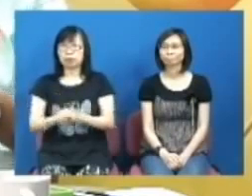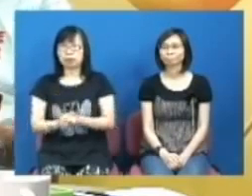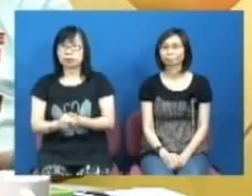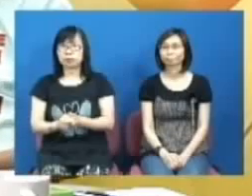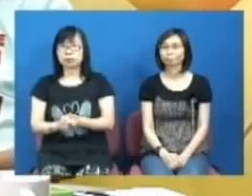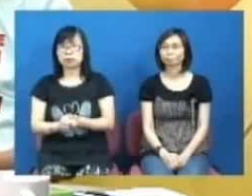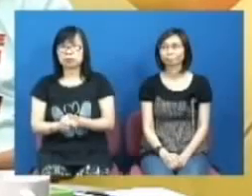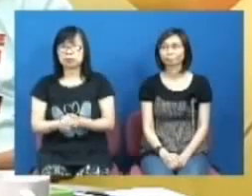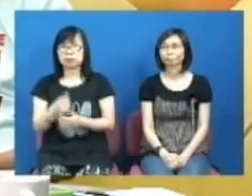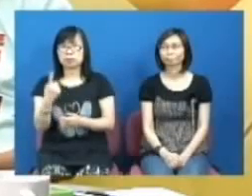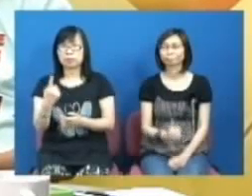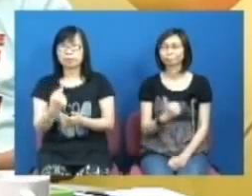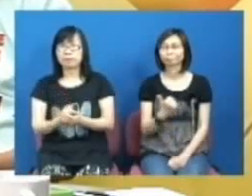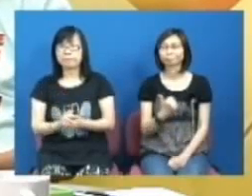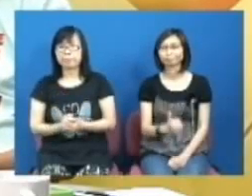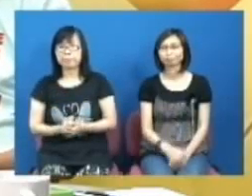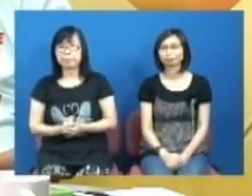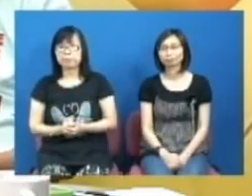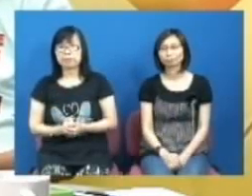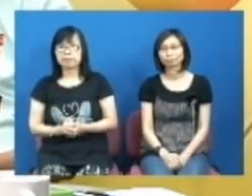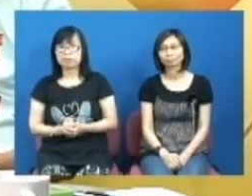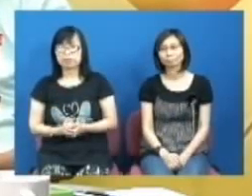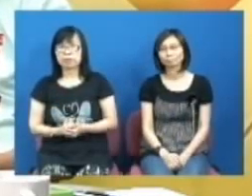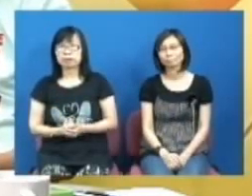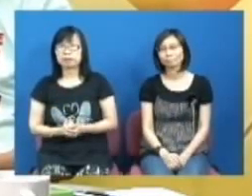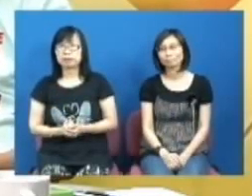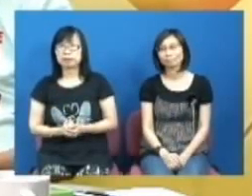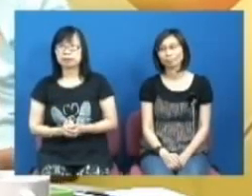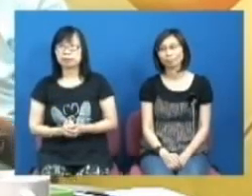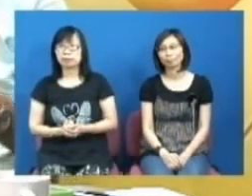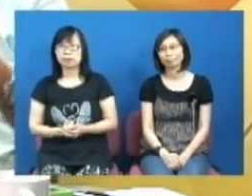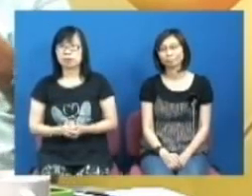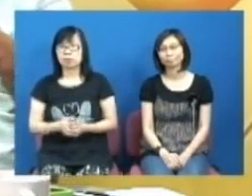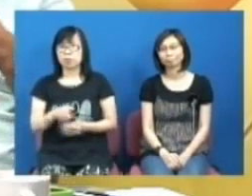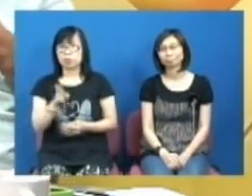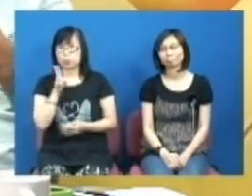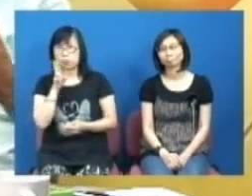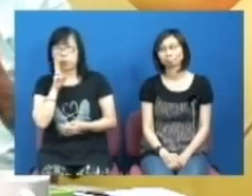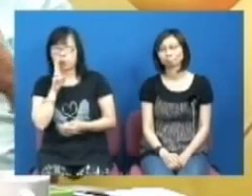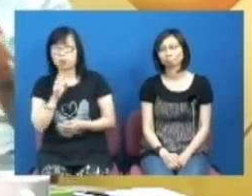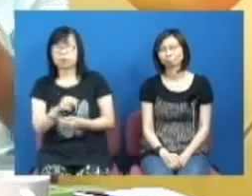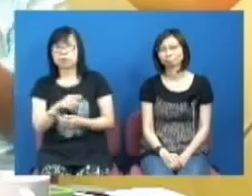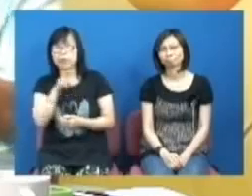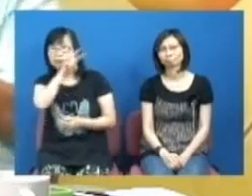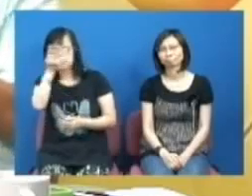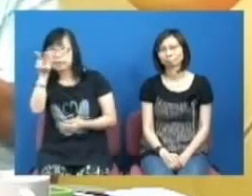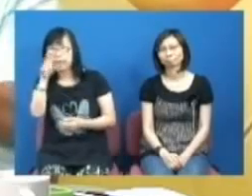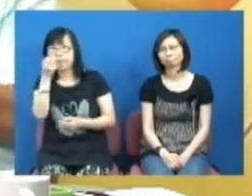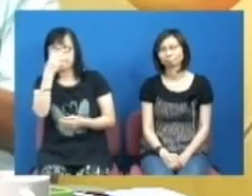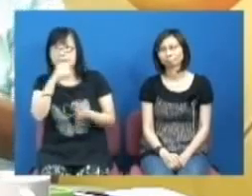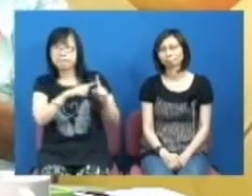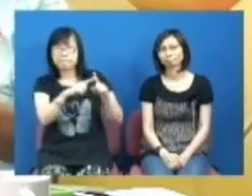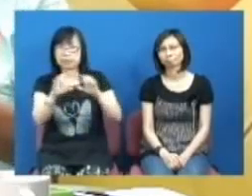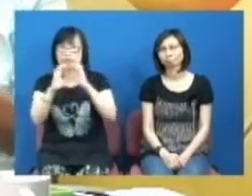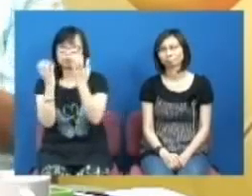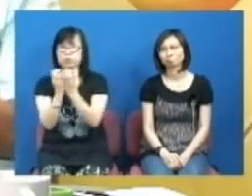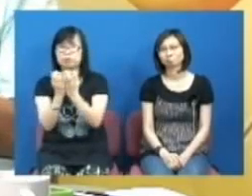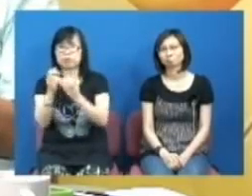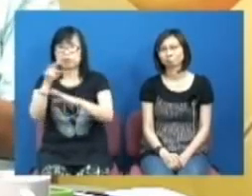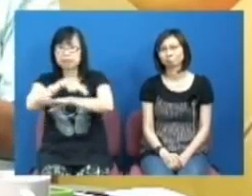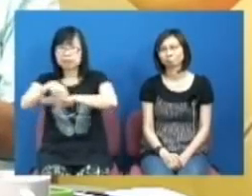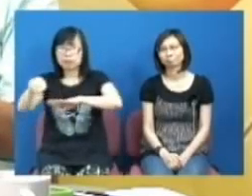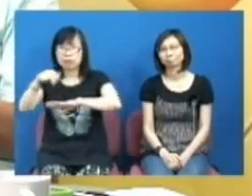係二而一嘅嘢嚟噶嘛，係咪？如果你所以你睇到民主黨成個策略係由第